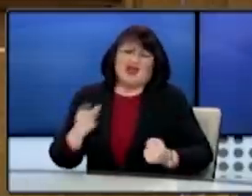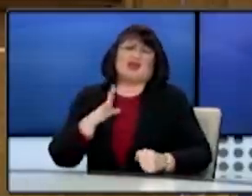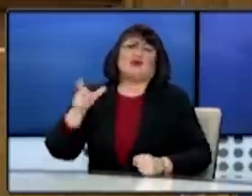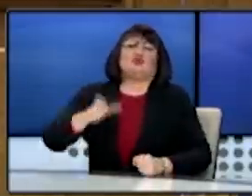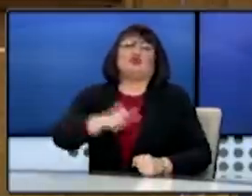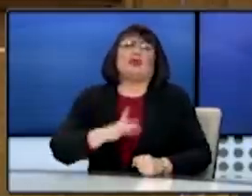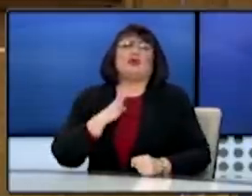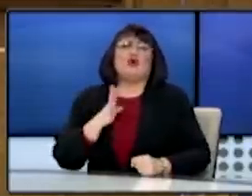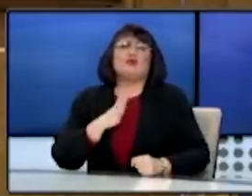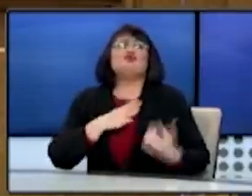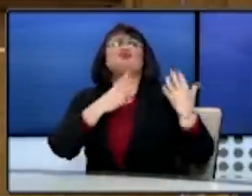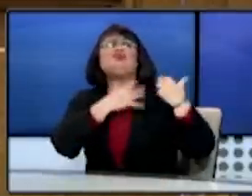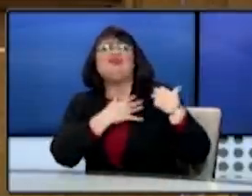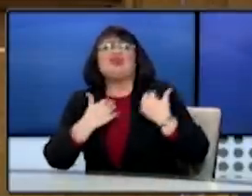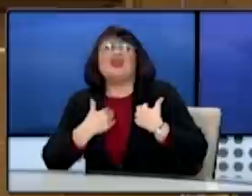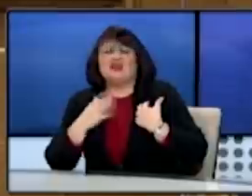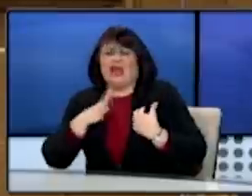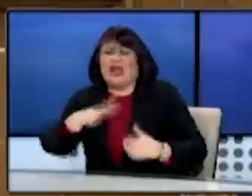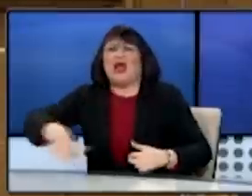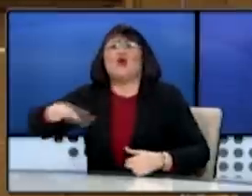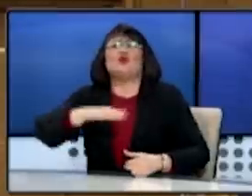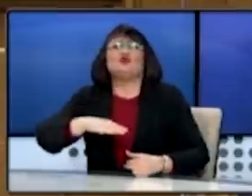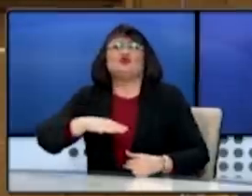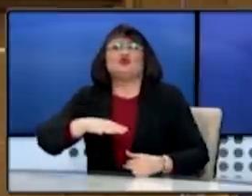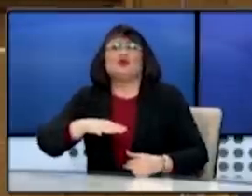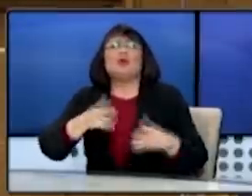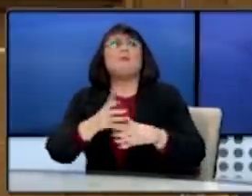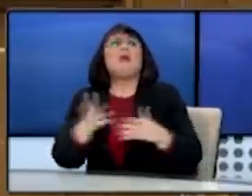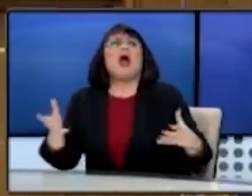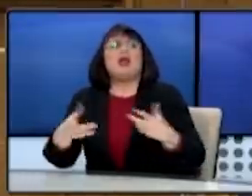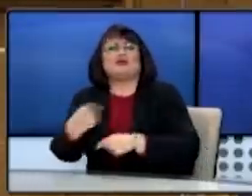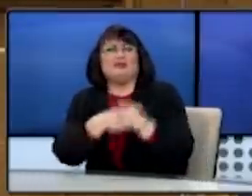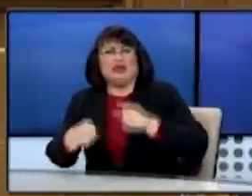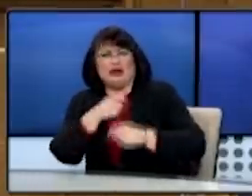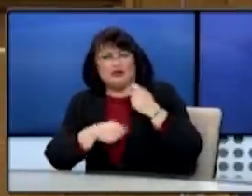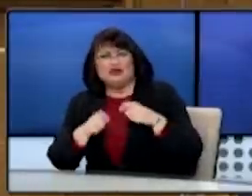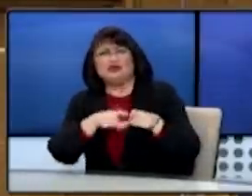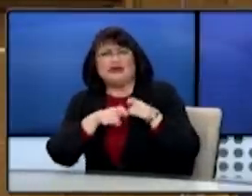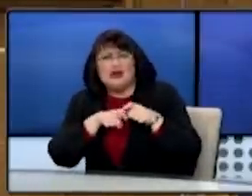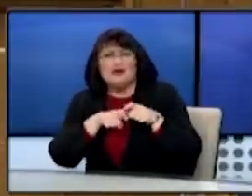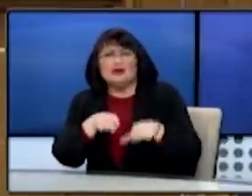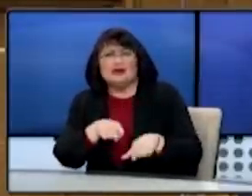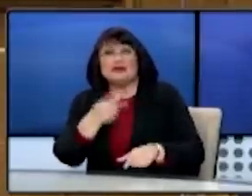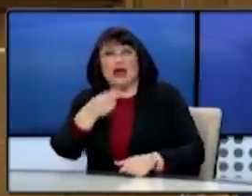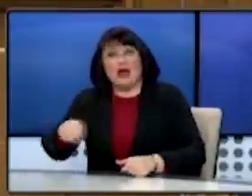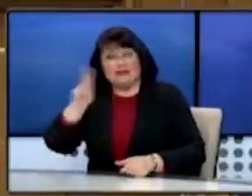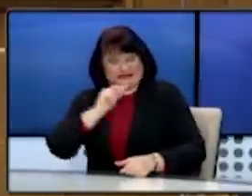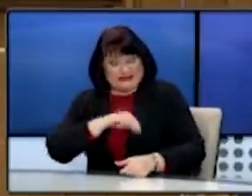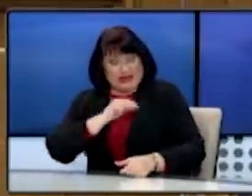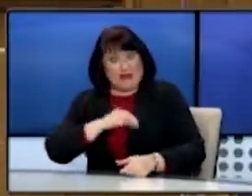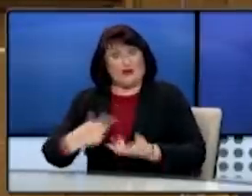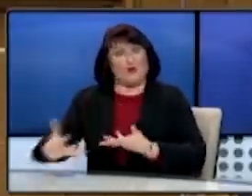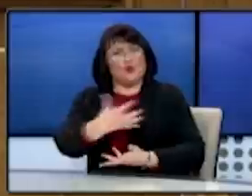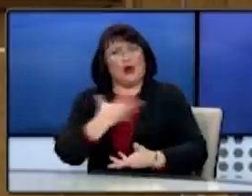ουσιαστικά φορτώνεται στις πλάτες του λαού, ενώ αντίθετα για τις μεγάλες επιχειρηματικές μονάδες, παρά την αύξηση των κερδών